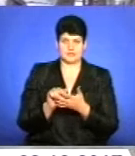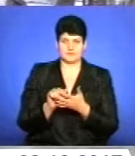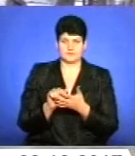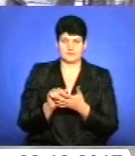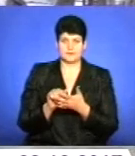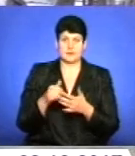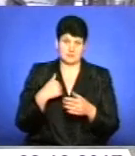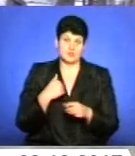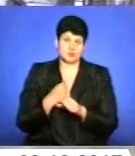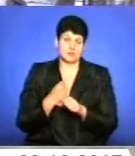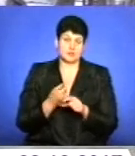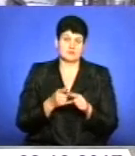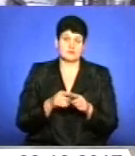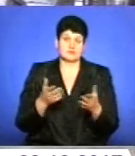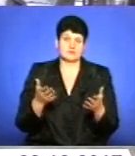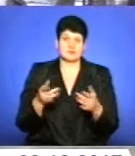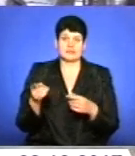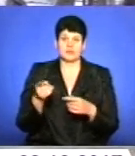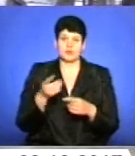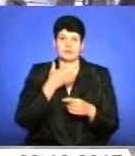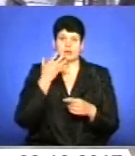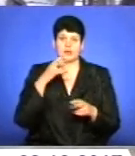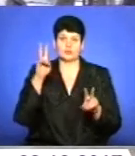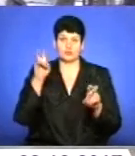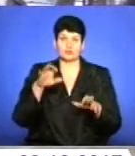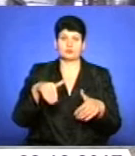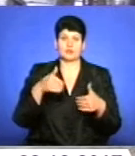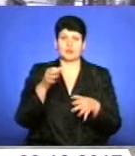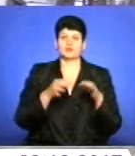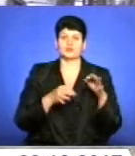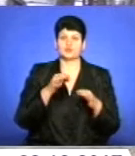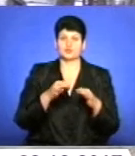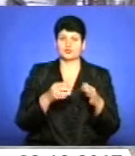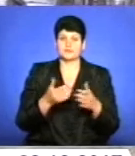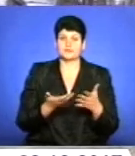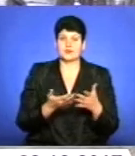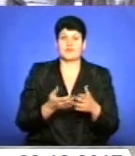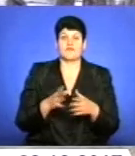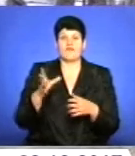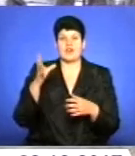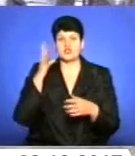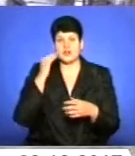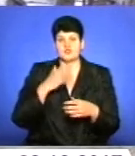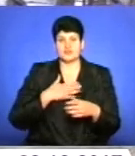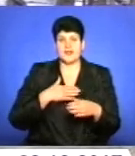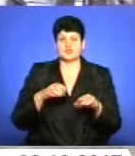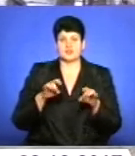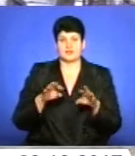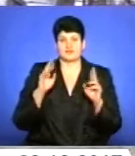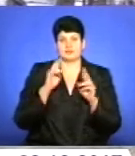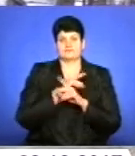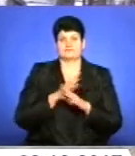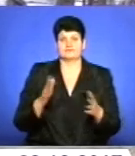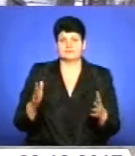Ми зробили це. «Тернопільтепло» подало на нас в суд, бажаючи наше рішення не